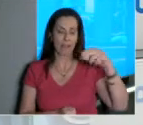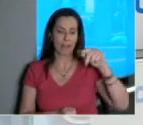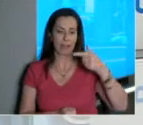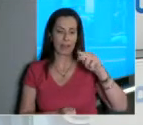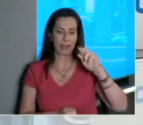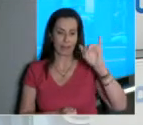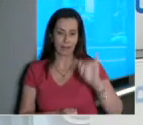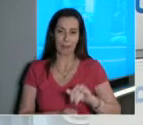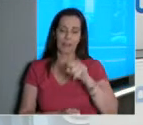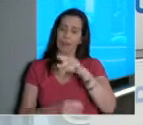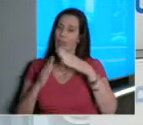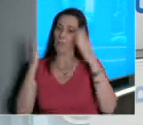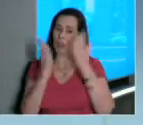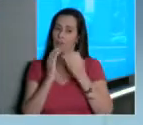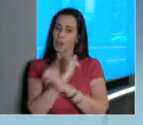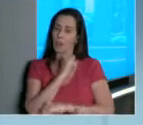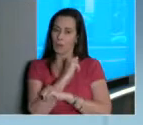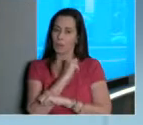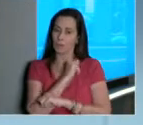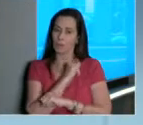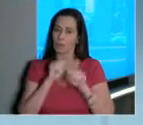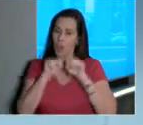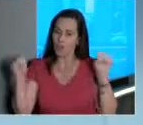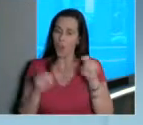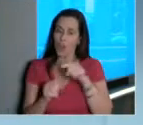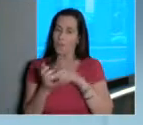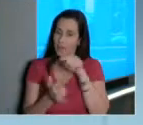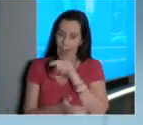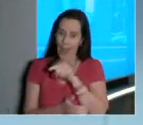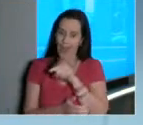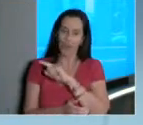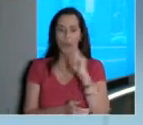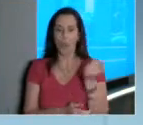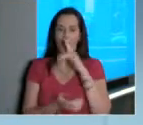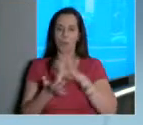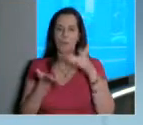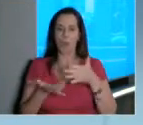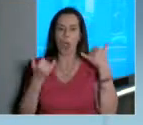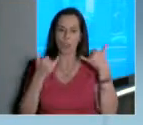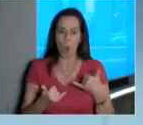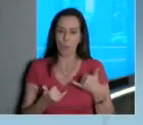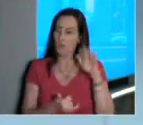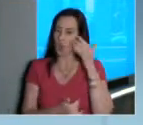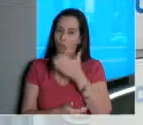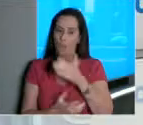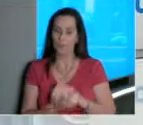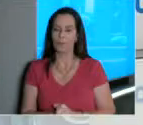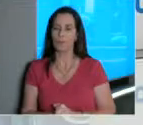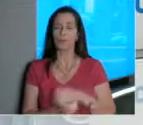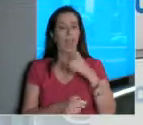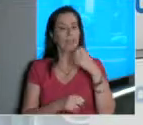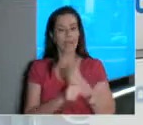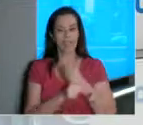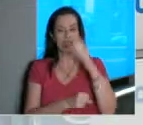ועידה ברידווין, תושבת אילת וסטודנטית במכללת ספיר, שלמען האמת, בגללך כולנו נמצאים כאן. שלום לך. שלום. את